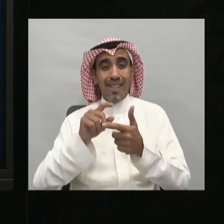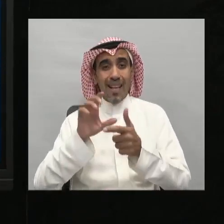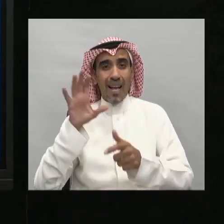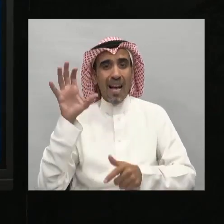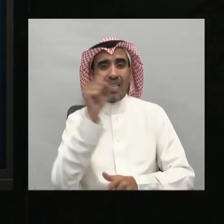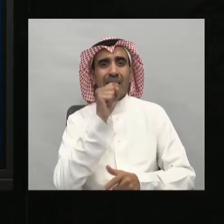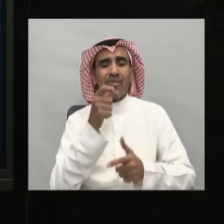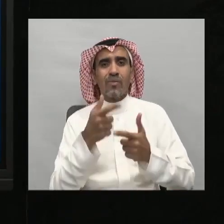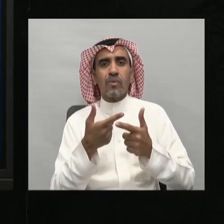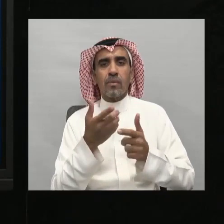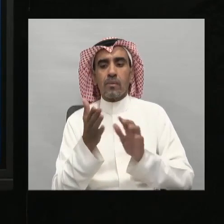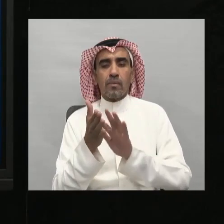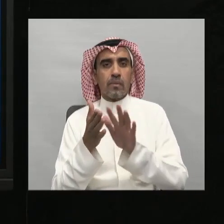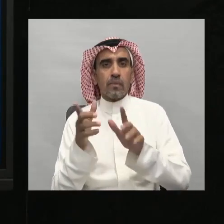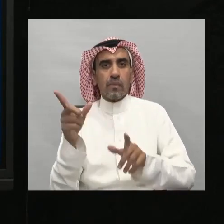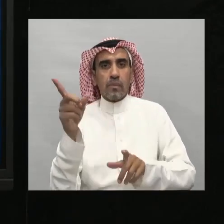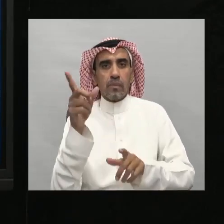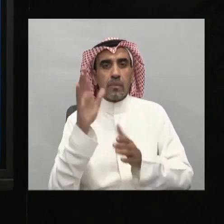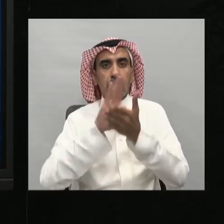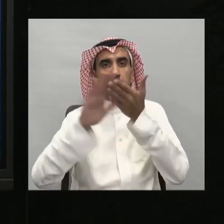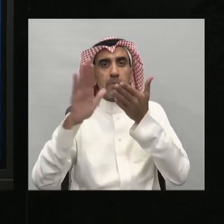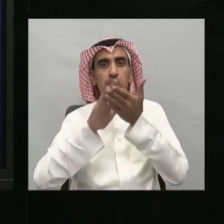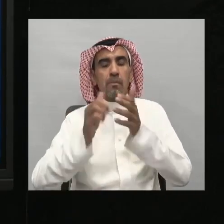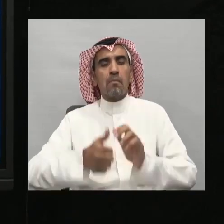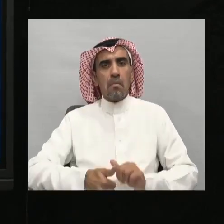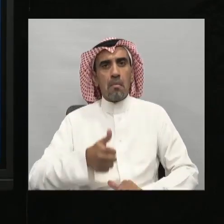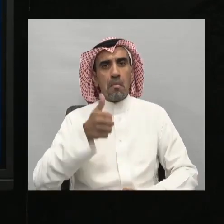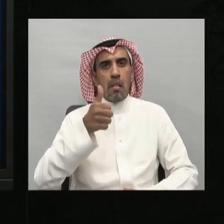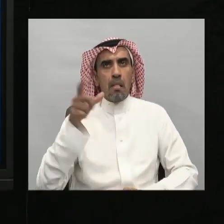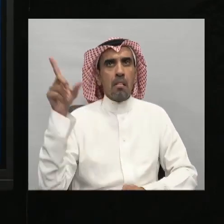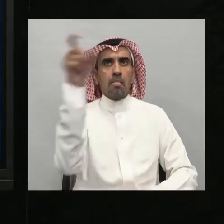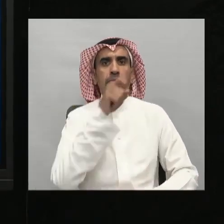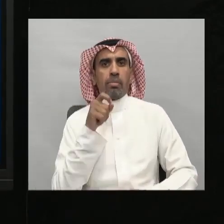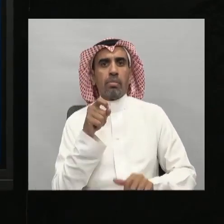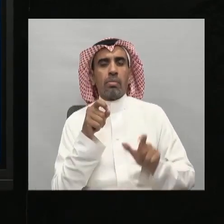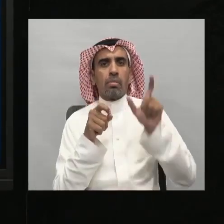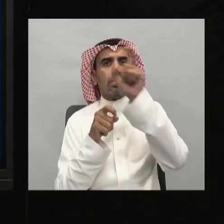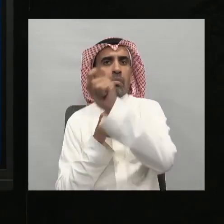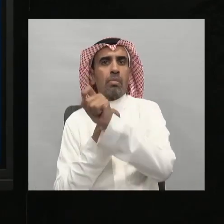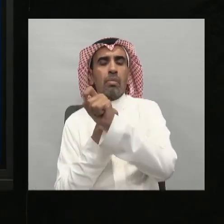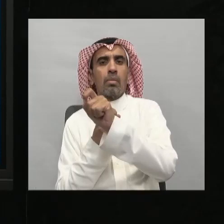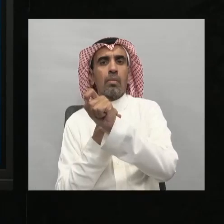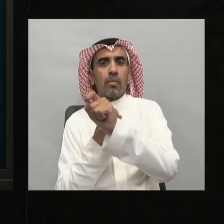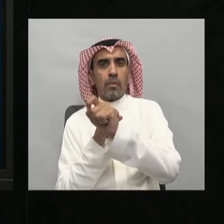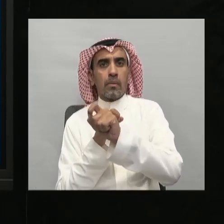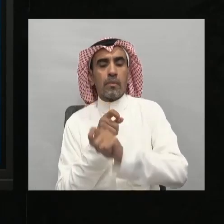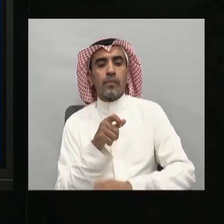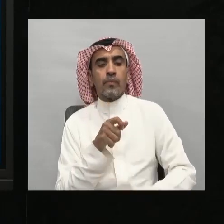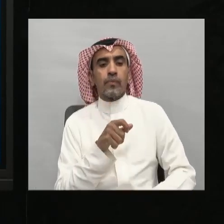عبارة عن لوامس تستطيع هذه اللاسعات الإمساك بواسطة هذه الخططيف اللي هي